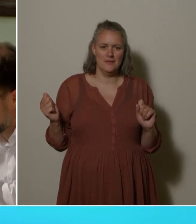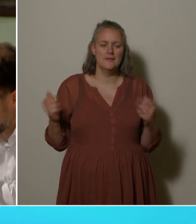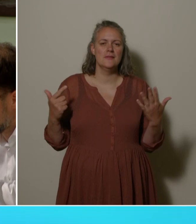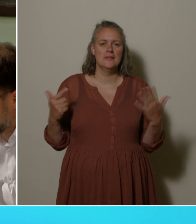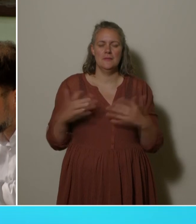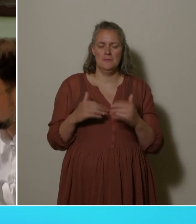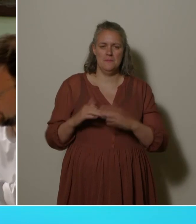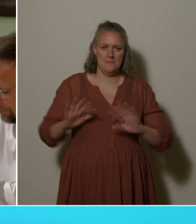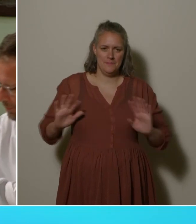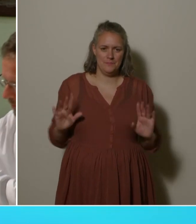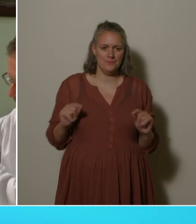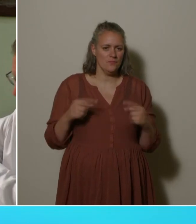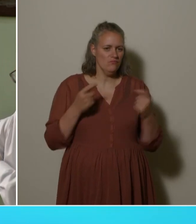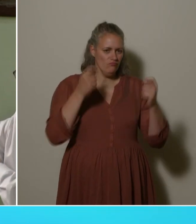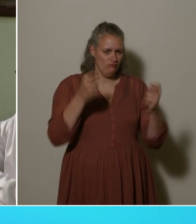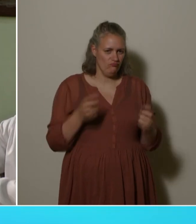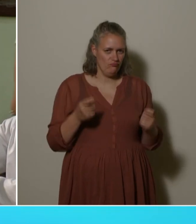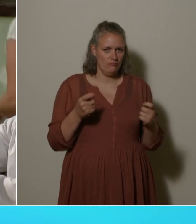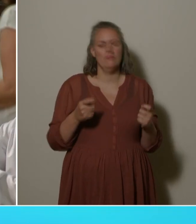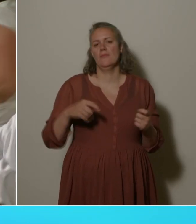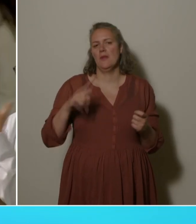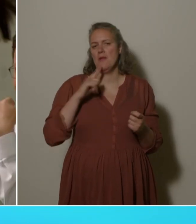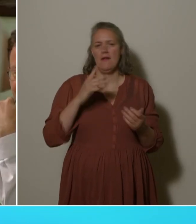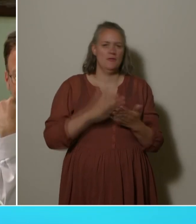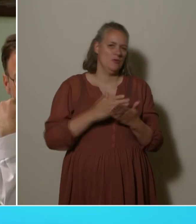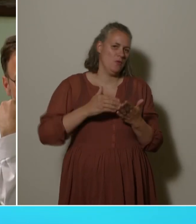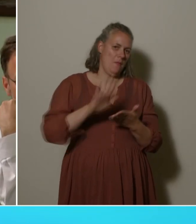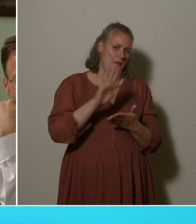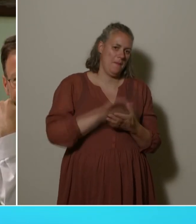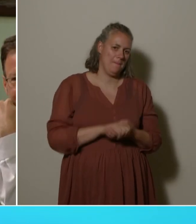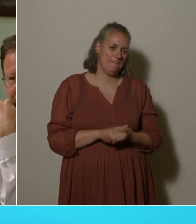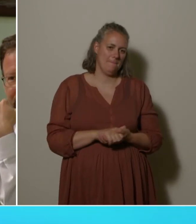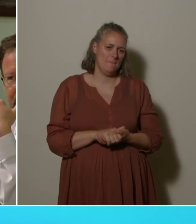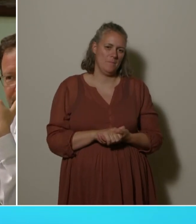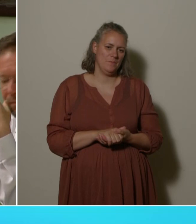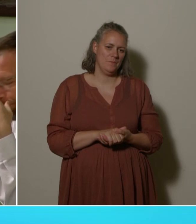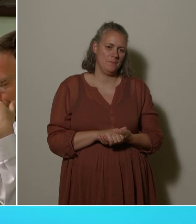Sieben Enthaltungen. Damit ist dieser Antrag mehrheitlich abgelehnt und